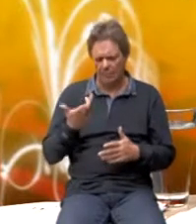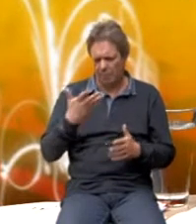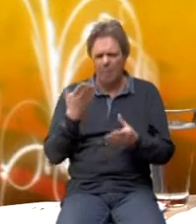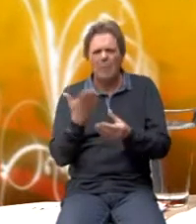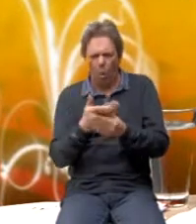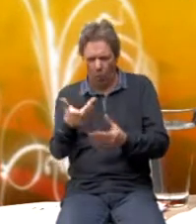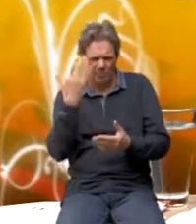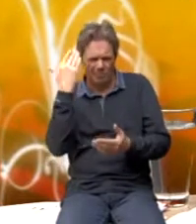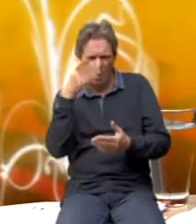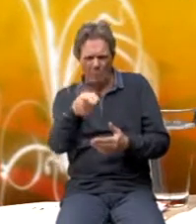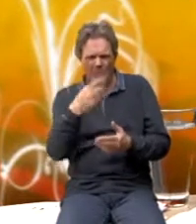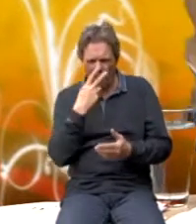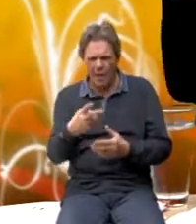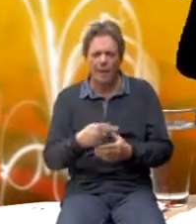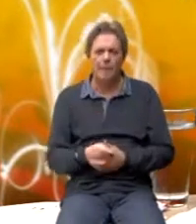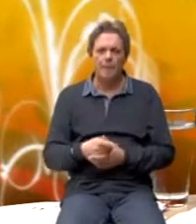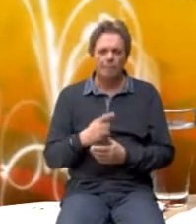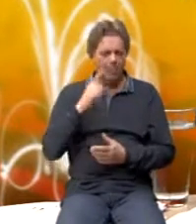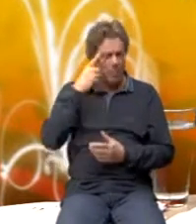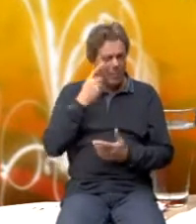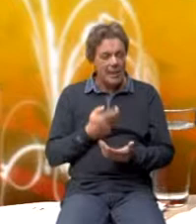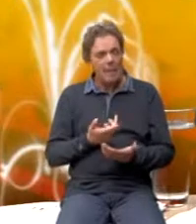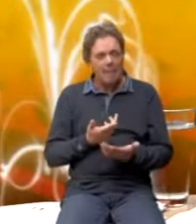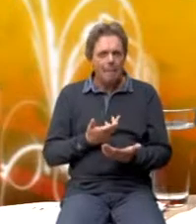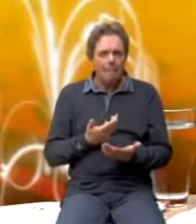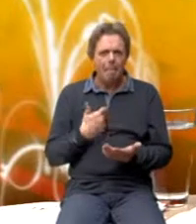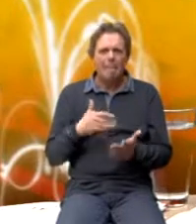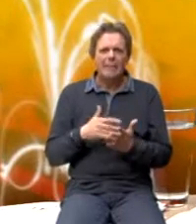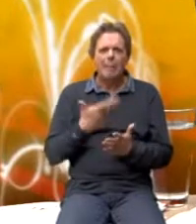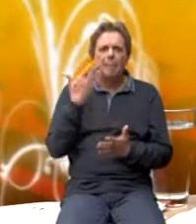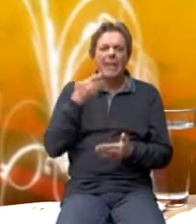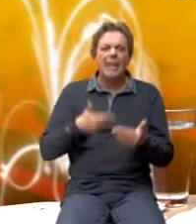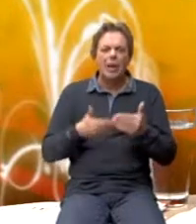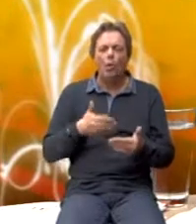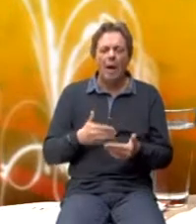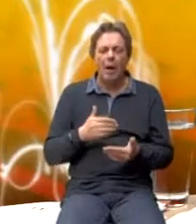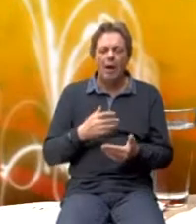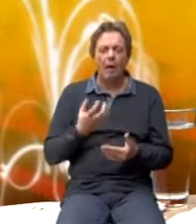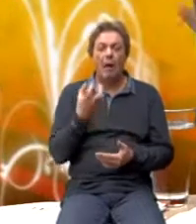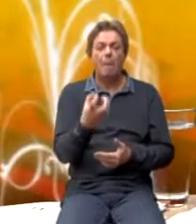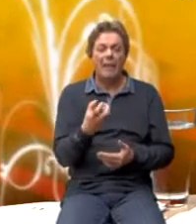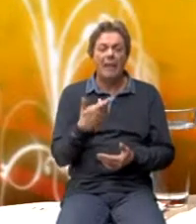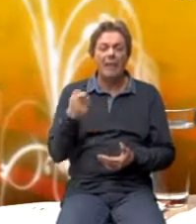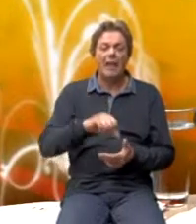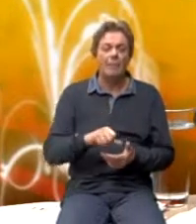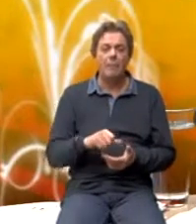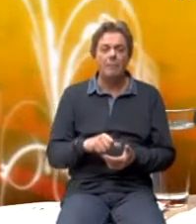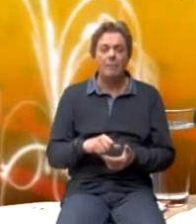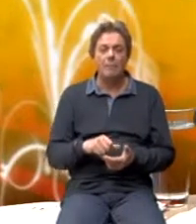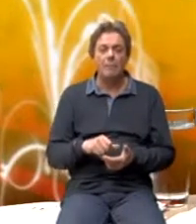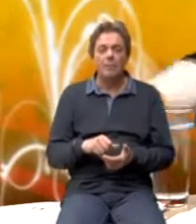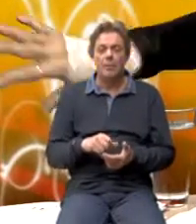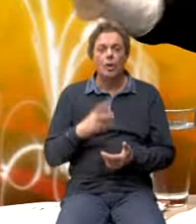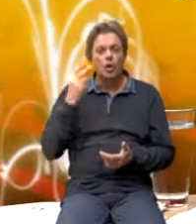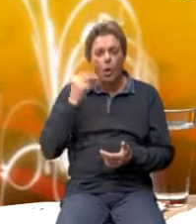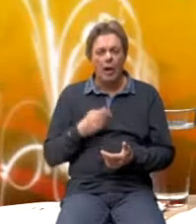iz našeg priloga pomisli nekada, pa trebam 3 kile rajčice da napravim litru soka, pa idem ja staviti 3 rajčice, one